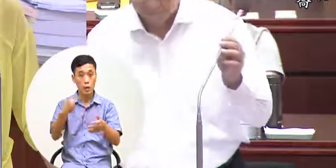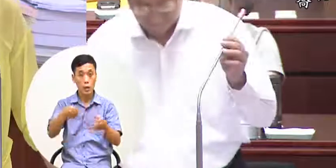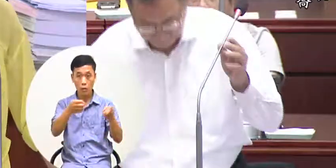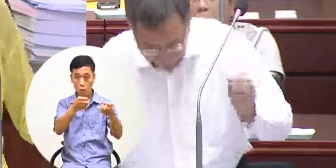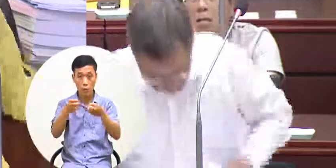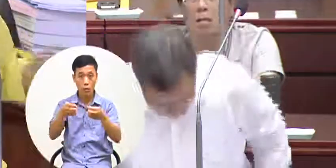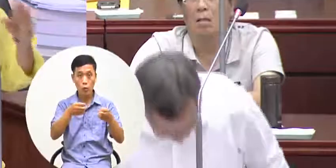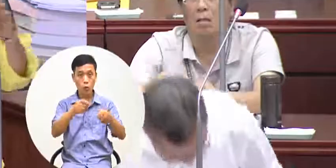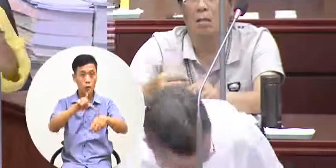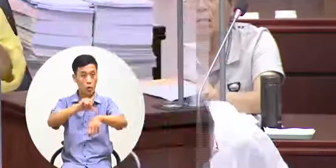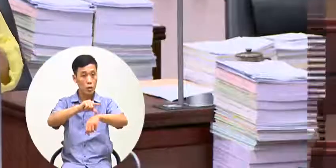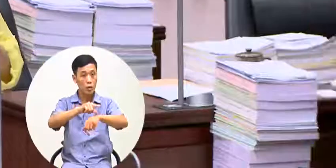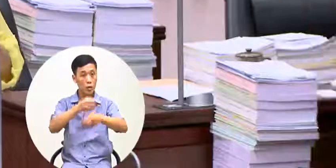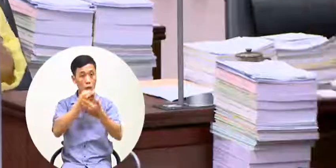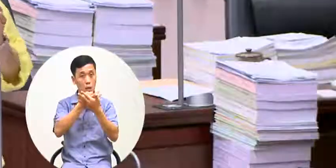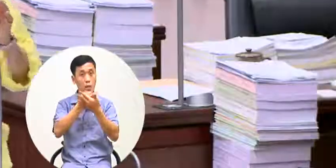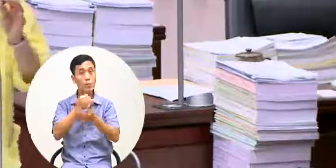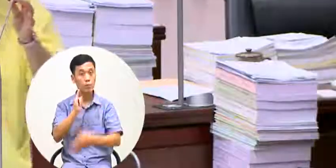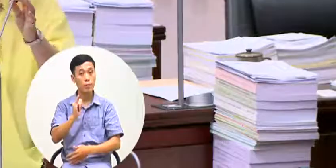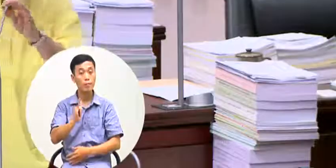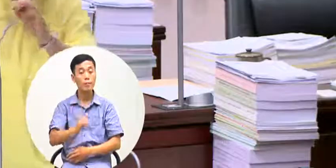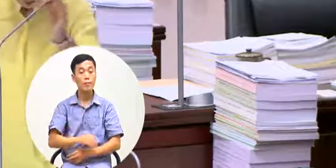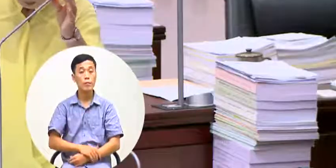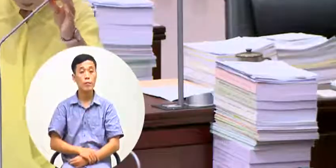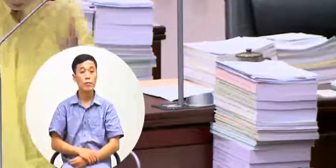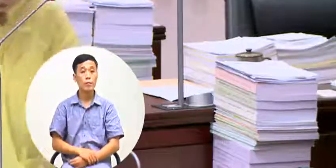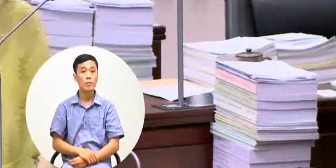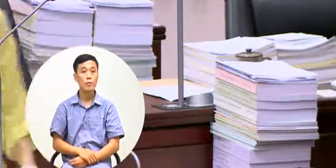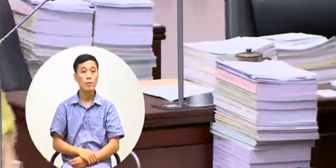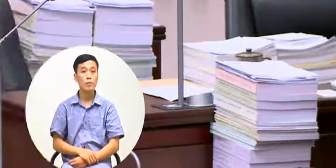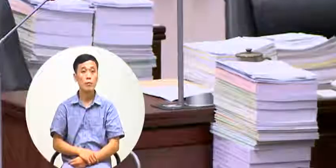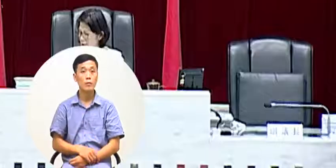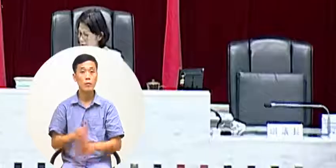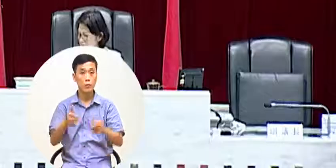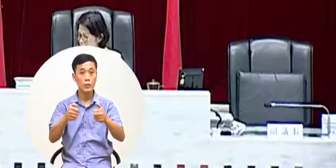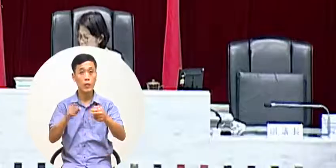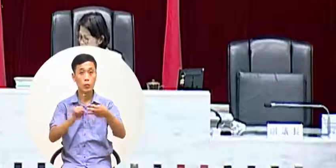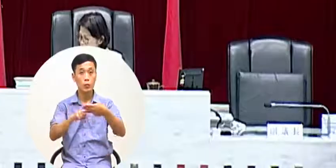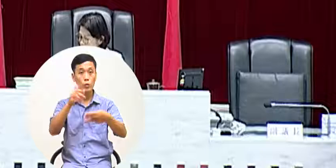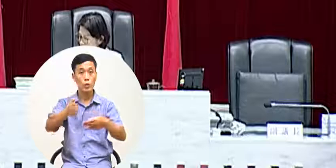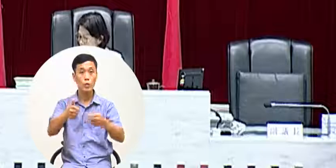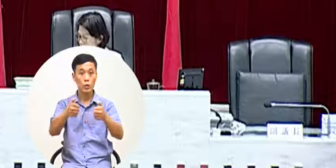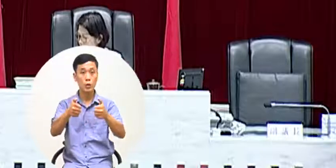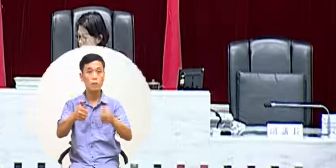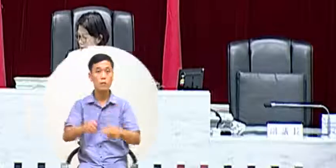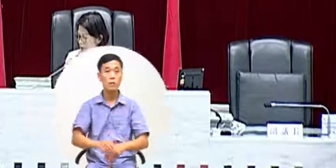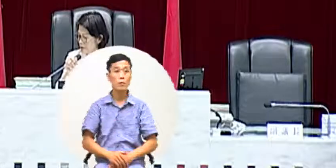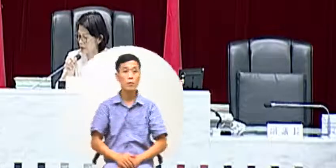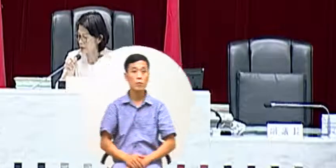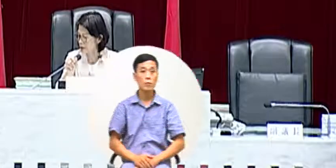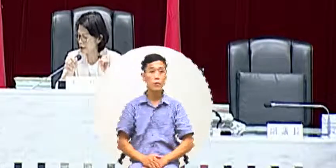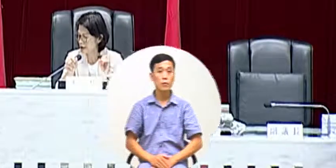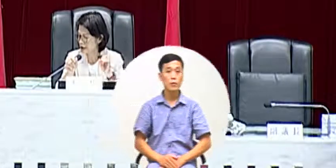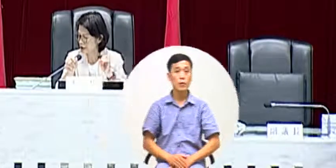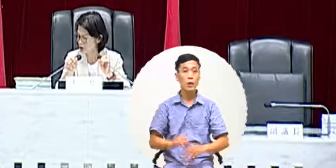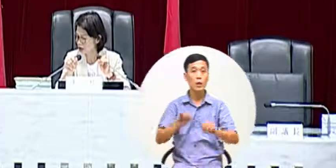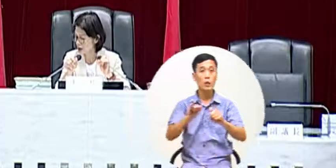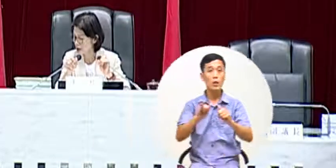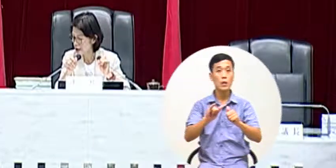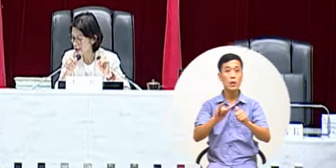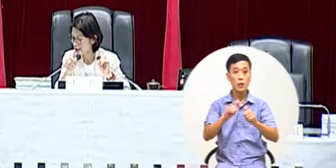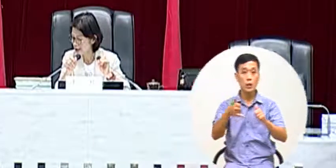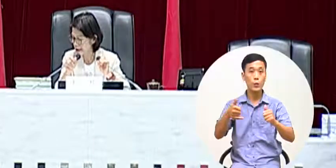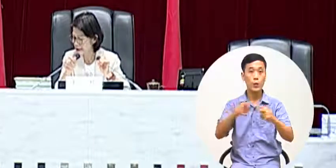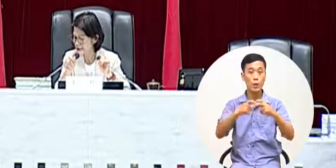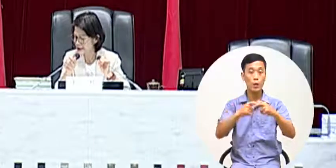好，好，谢谢主席。 好，谢谢李一如李乔如李议员的咨询